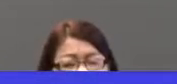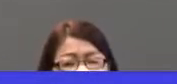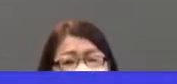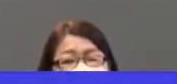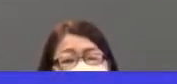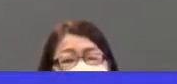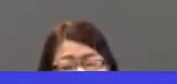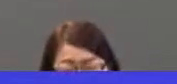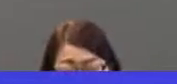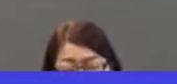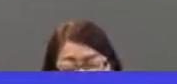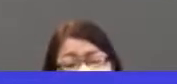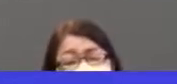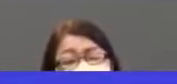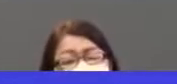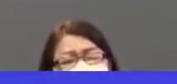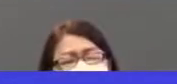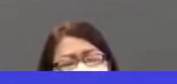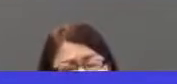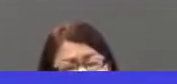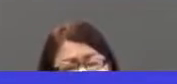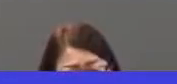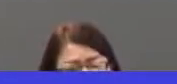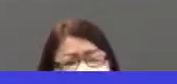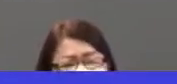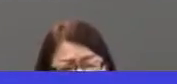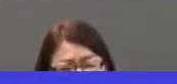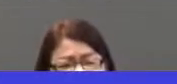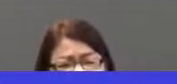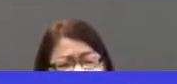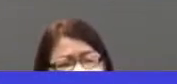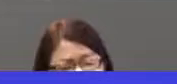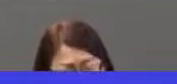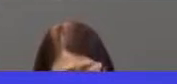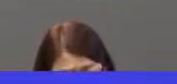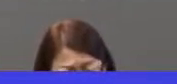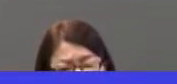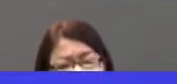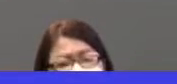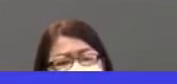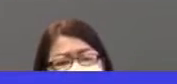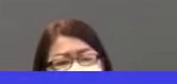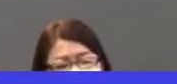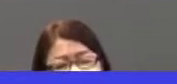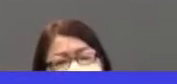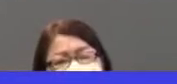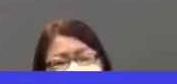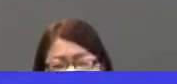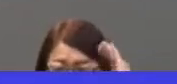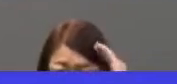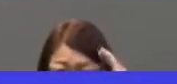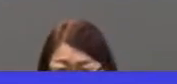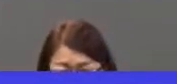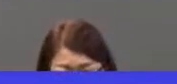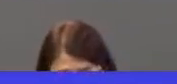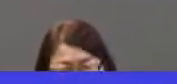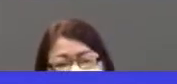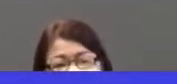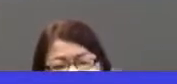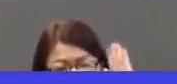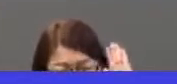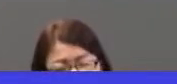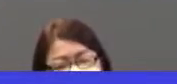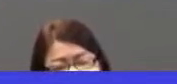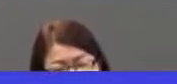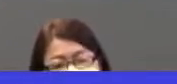นะก็อยู่ที่ว่าทางมท.1จะลงนามถอดถอนอะไรหรือเปล่าน ะ ในอดีตเคยมีกรณีถอดถอนนายกอบ